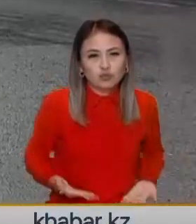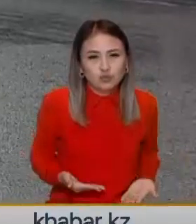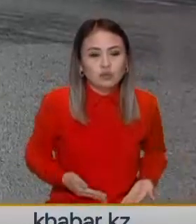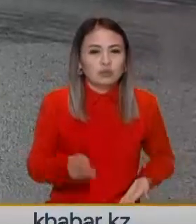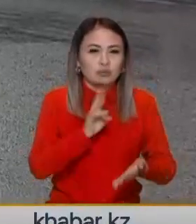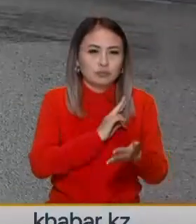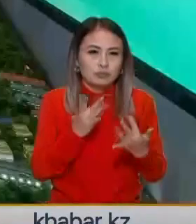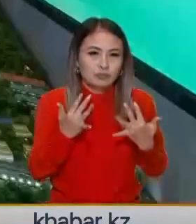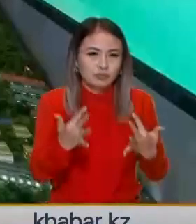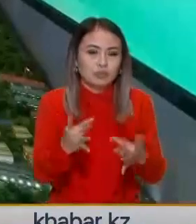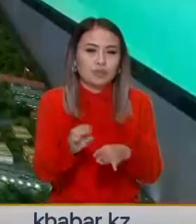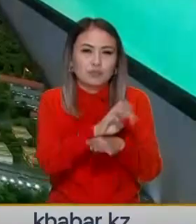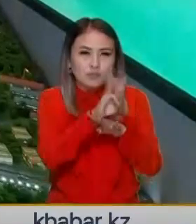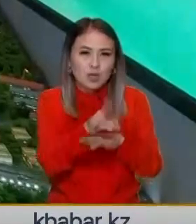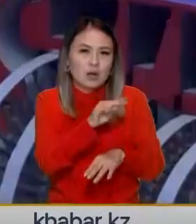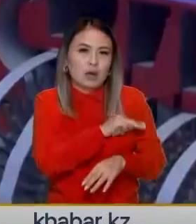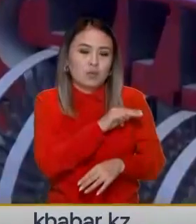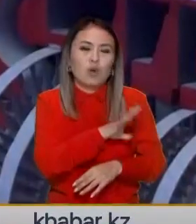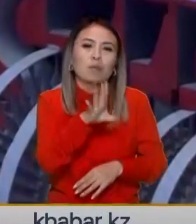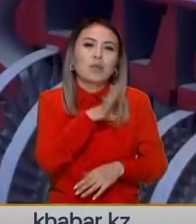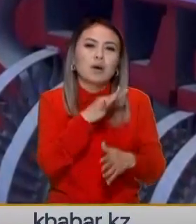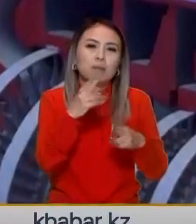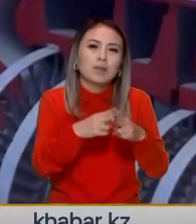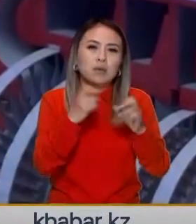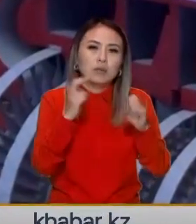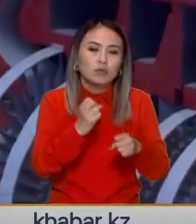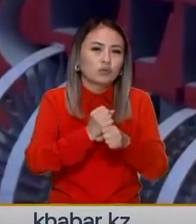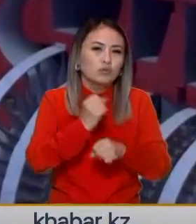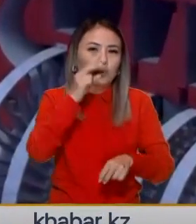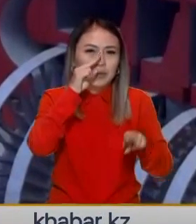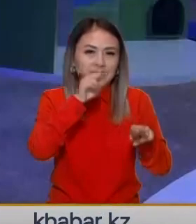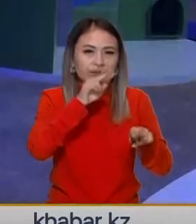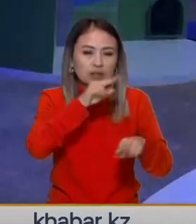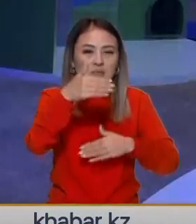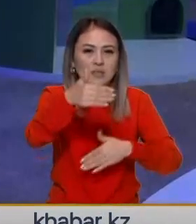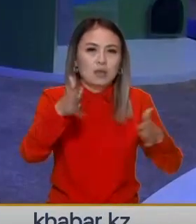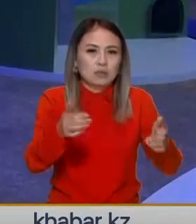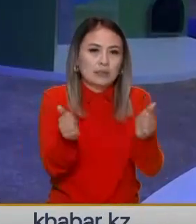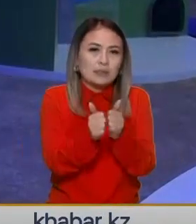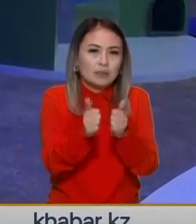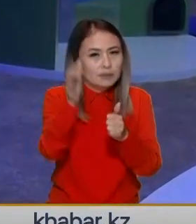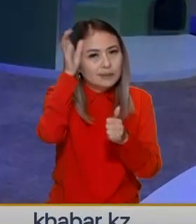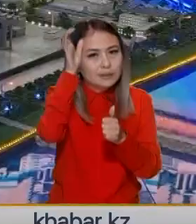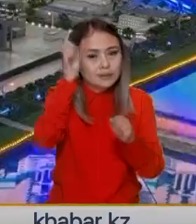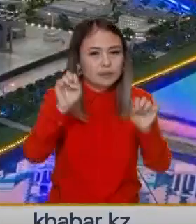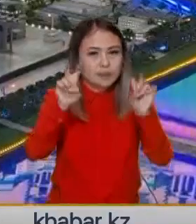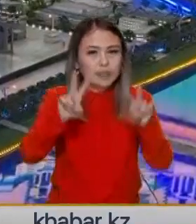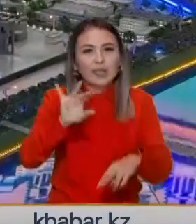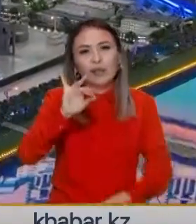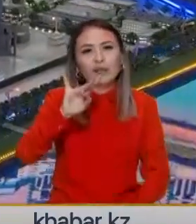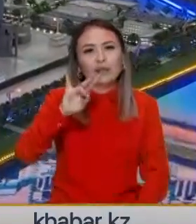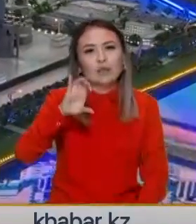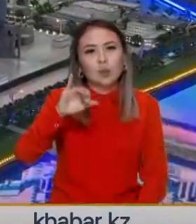тартылып, еңбекпен қамтылды. Атом электр станциясында қауіпсіздік қатаң бақыланады. Станция жанында ғылымға негізделген бірнеше институт